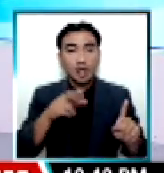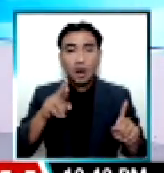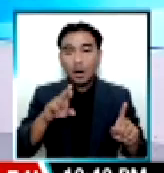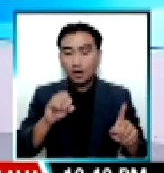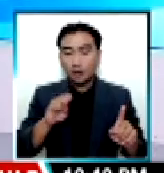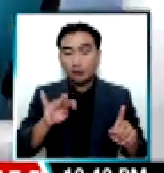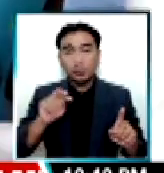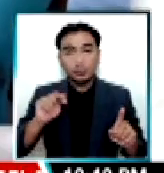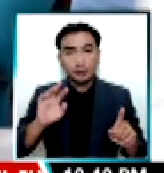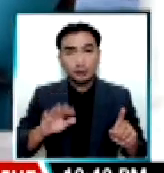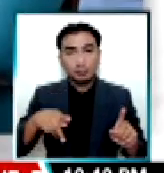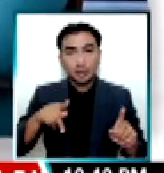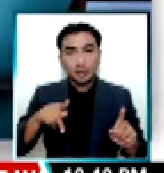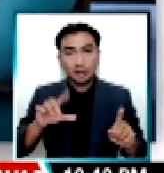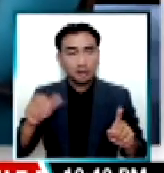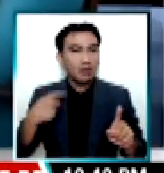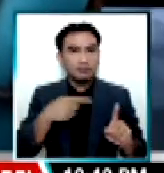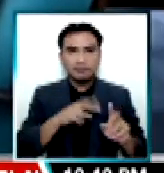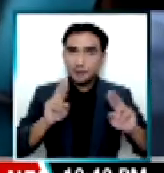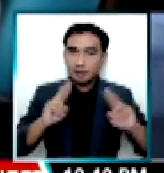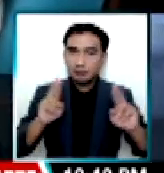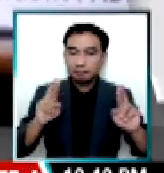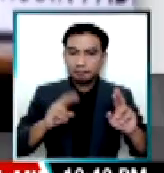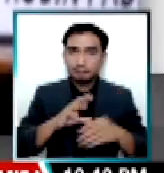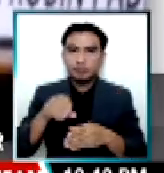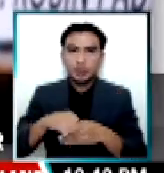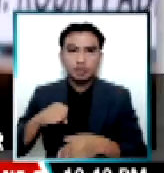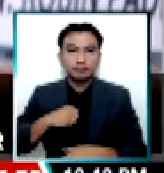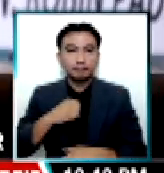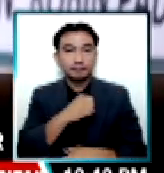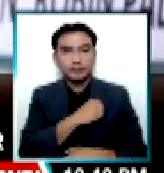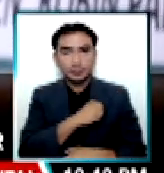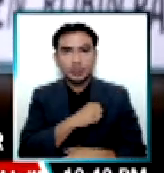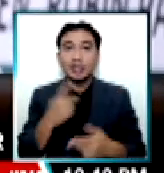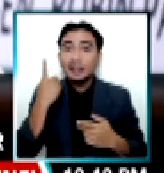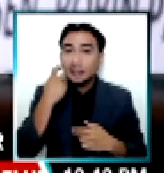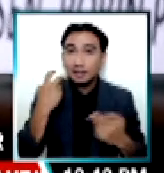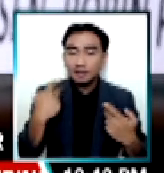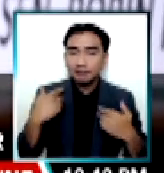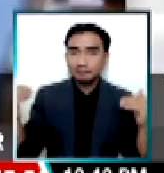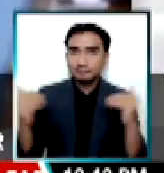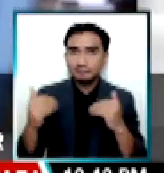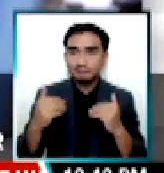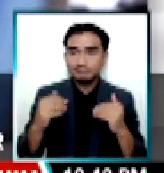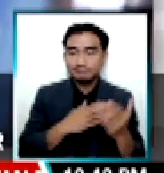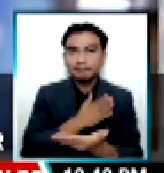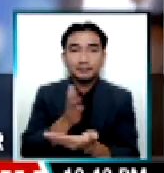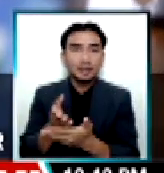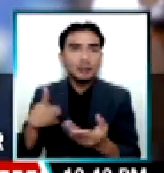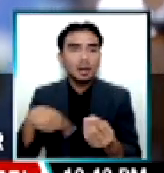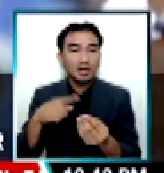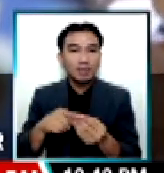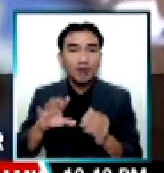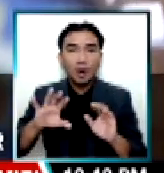Senado. Dumalo kanina si Padilla sa briefing ng Legislative Department ng Senado para matutunan ang mga proseso at patakaran sa